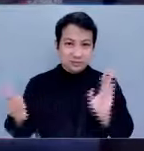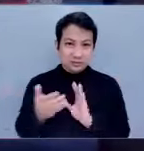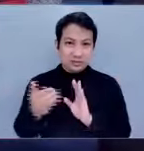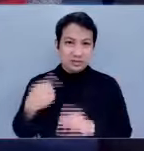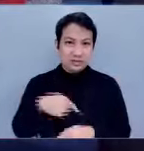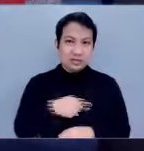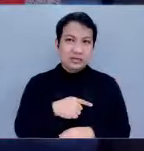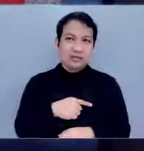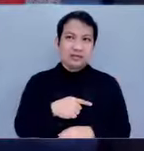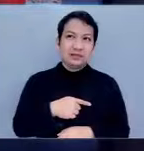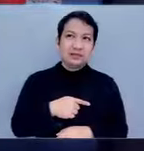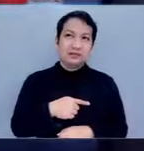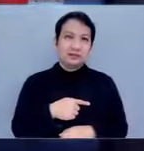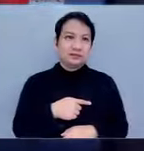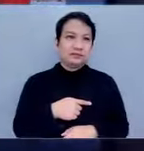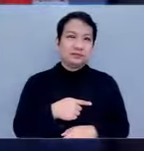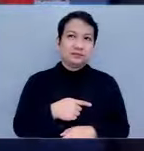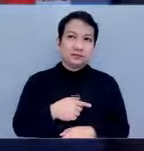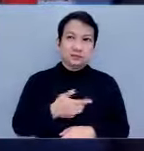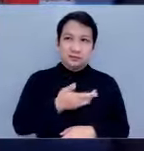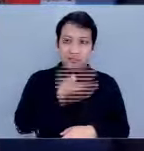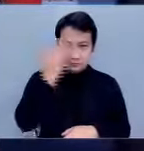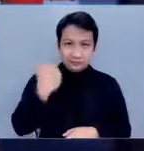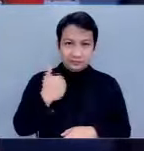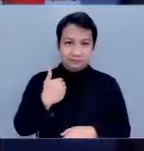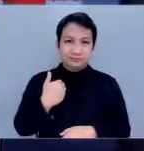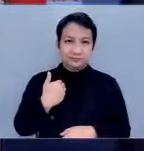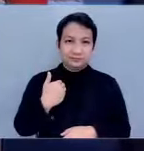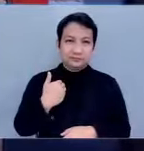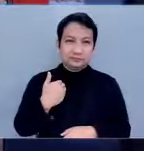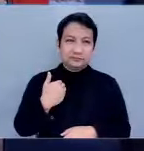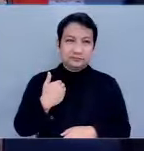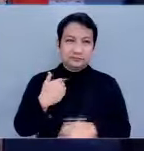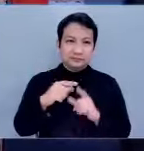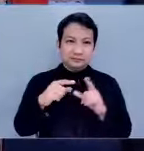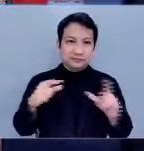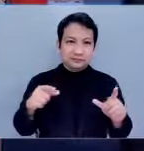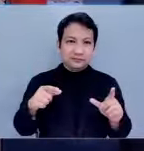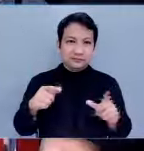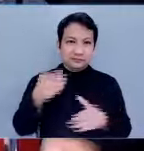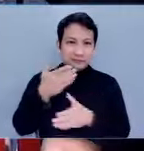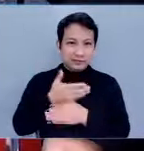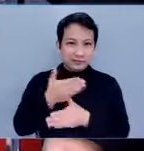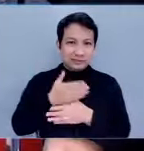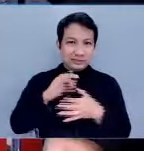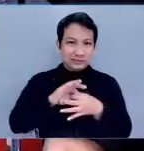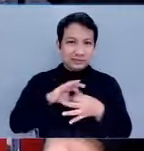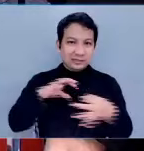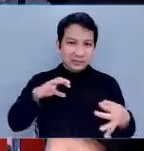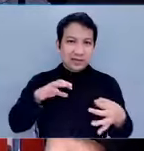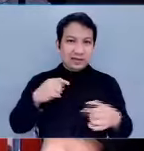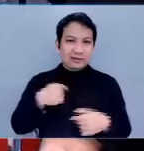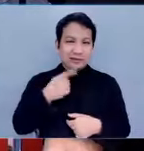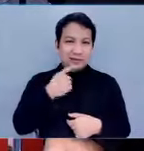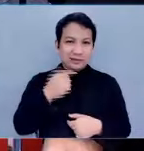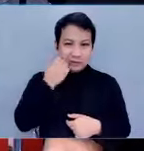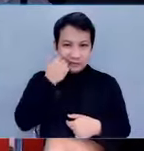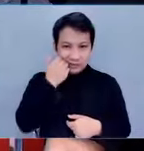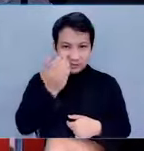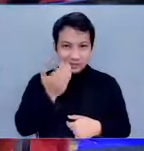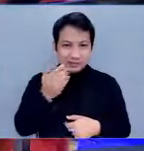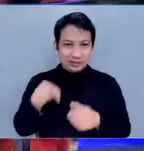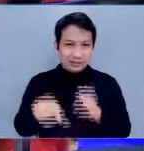Na parang nakakalimutan ko yung lines ko. Tsaka, nadidiscarrel ka ate. And nahiya Naka-fan ako sa kanya ka. Once